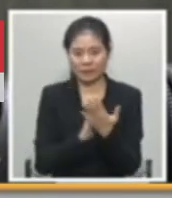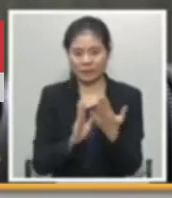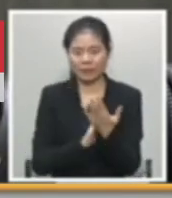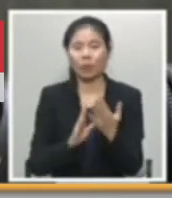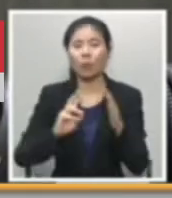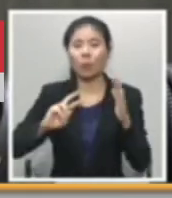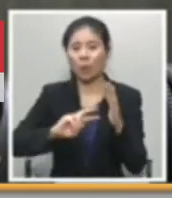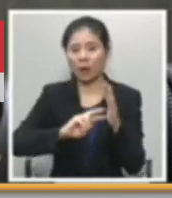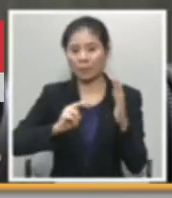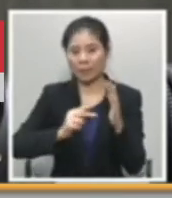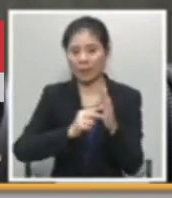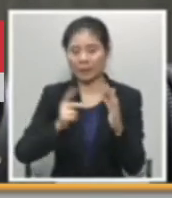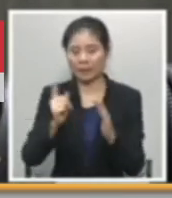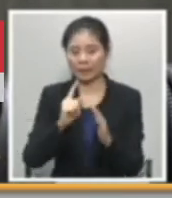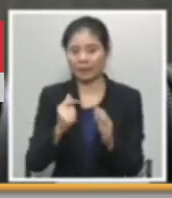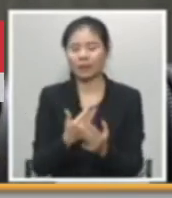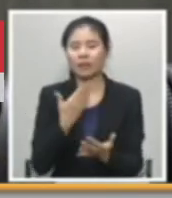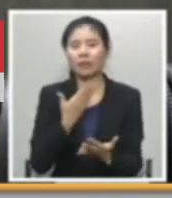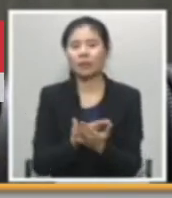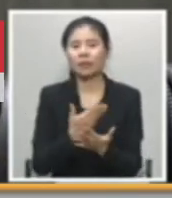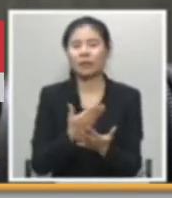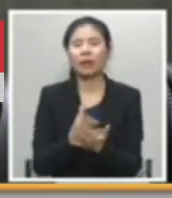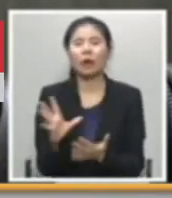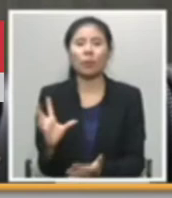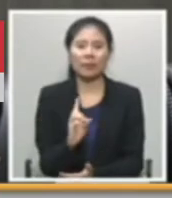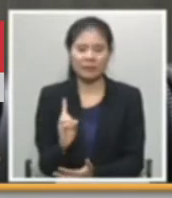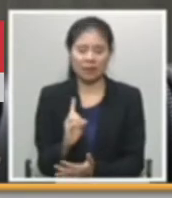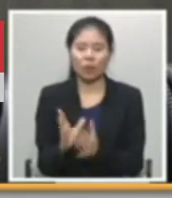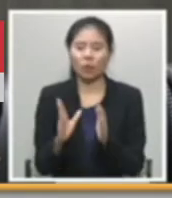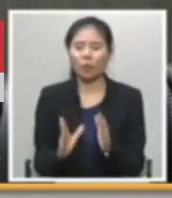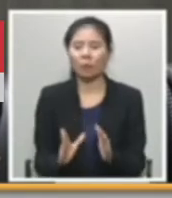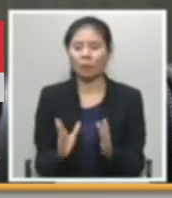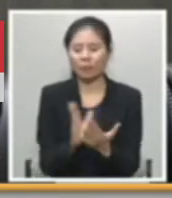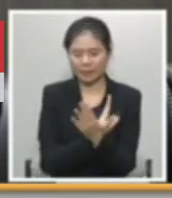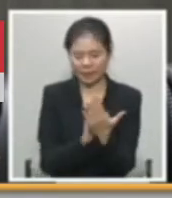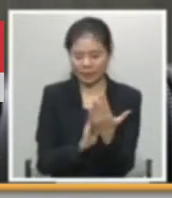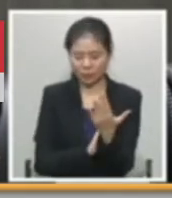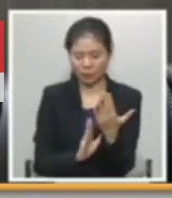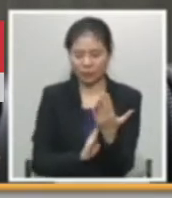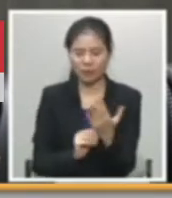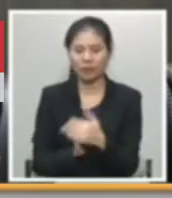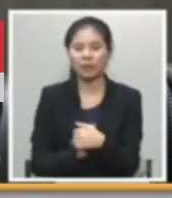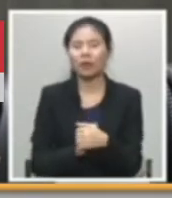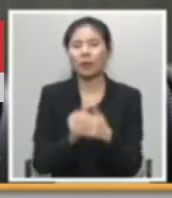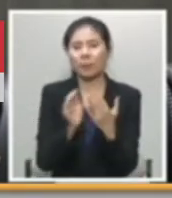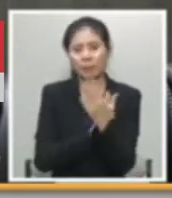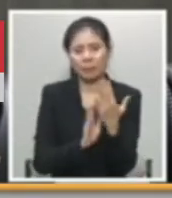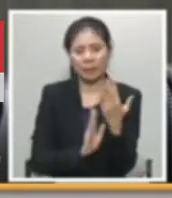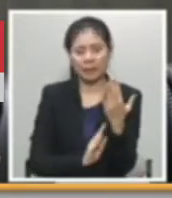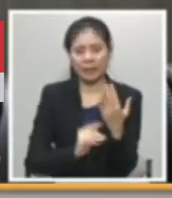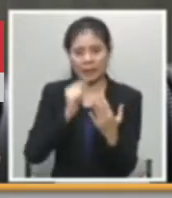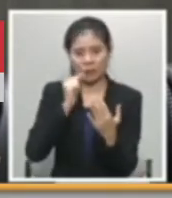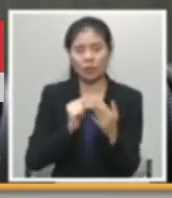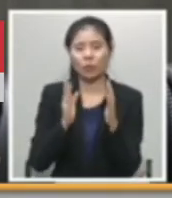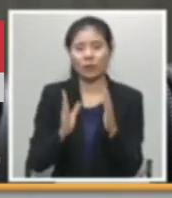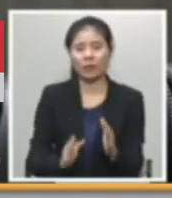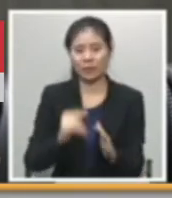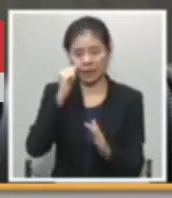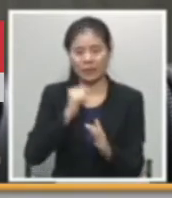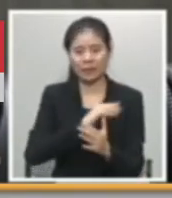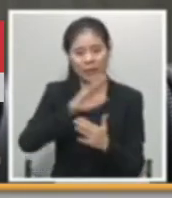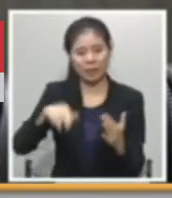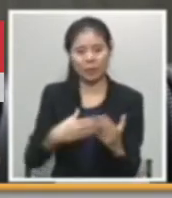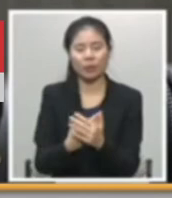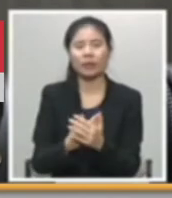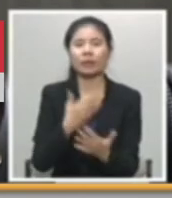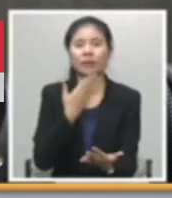ถึงเงินของประชาชนทั้งชาติโดยหมายความรวมถึงบรรดาเงิน